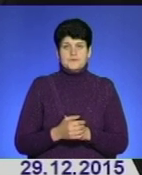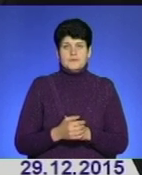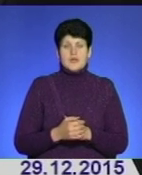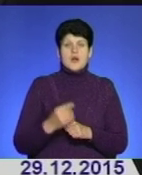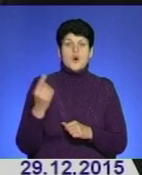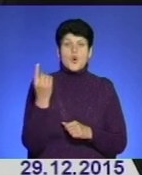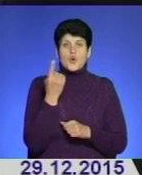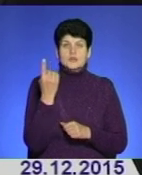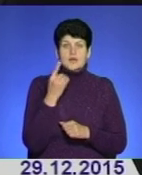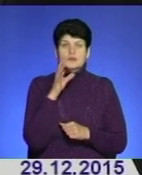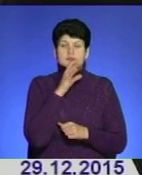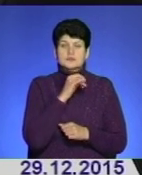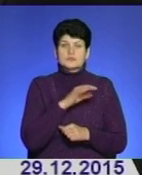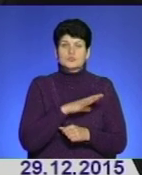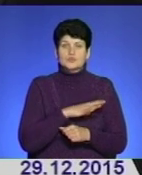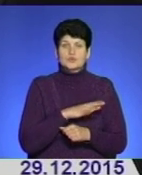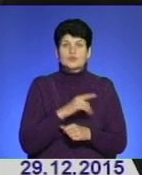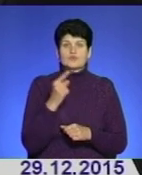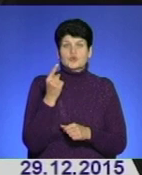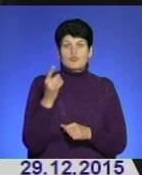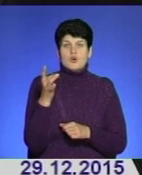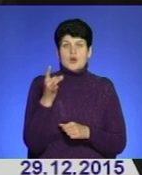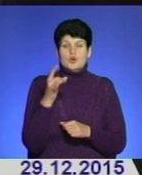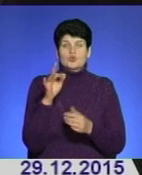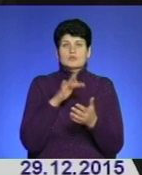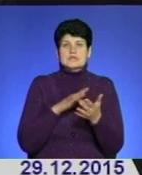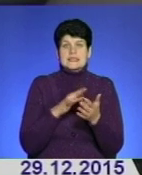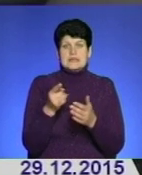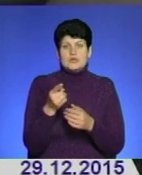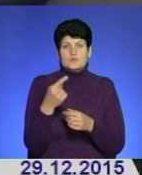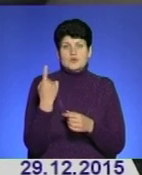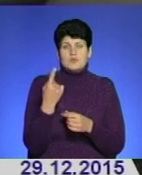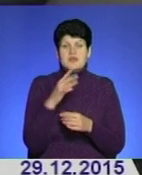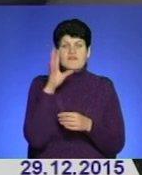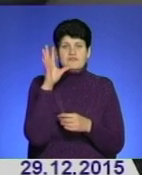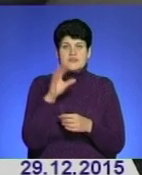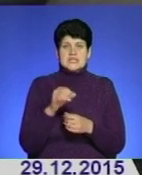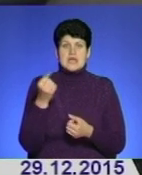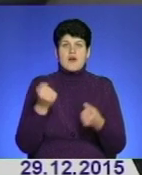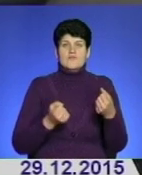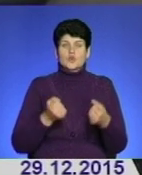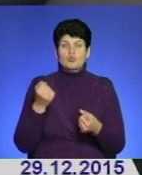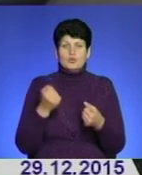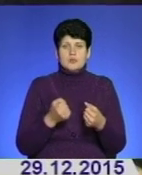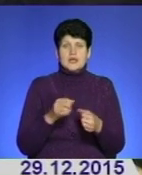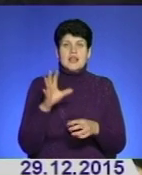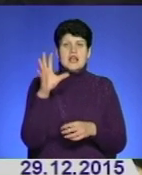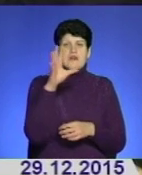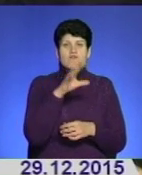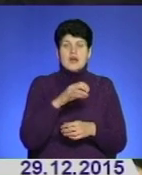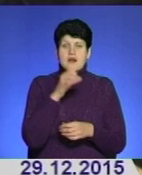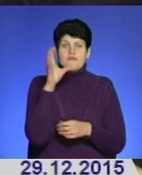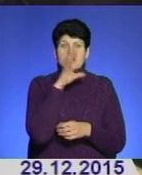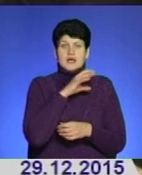Одне заволодіння мало місце в одному з районних центрів Тернопільської області. Всі автомобілі викрадалися, як